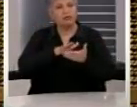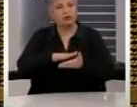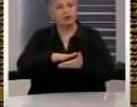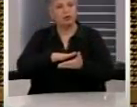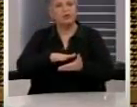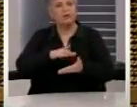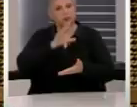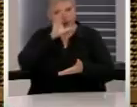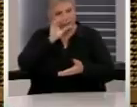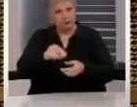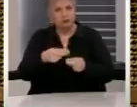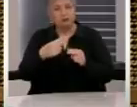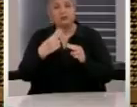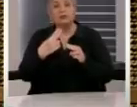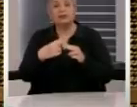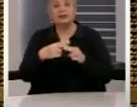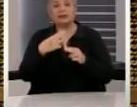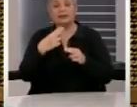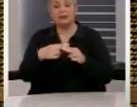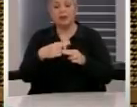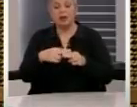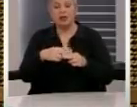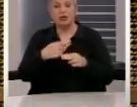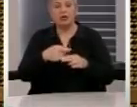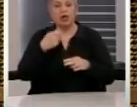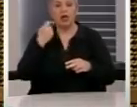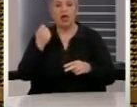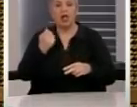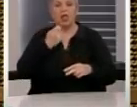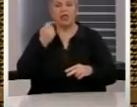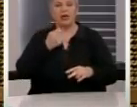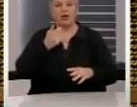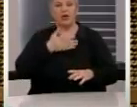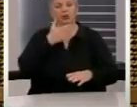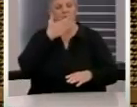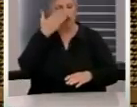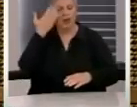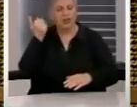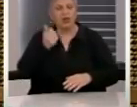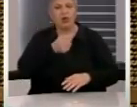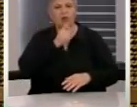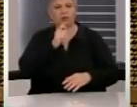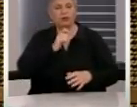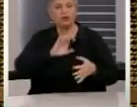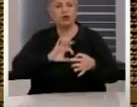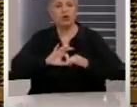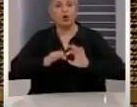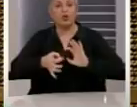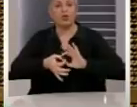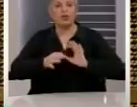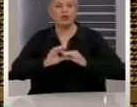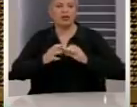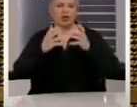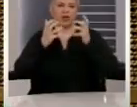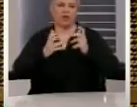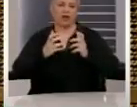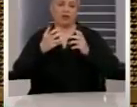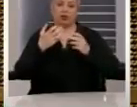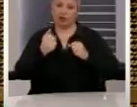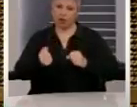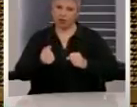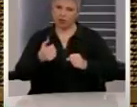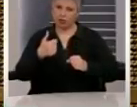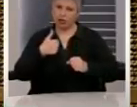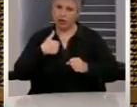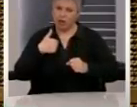οπλοστάσιο μεγάλης εθνικής σημασίας και με μεγάλο ηθικό, πολιτικό και ιστορικό φορτίο προς διεκδίκηση.